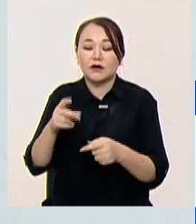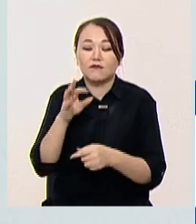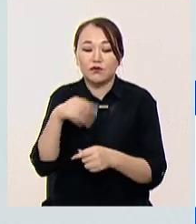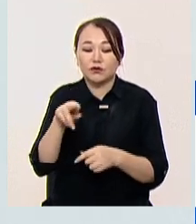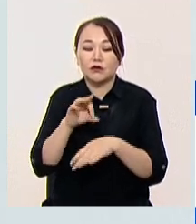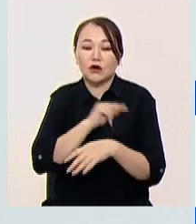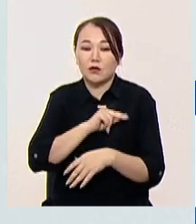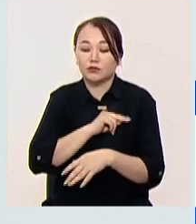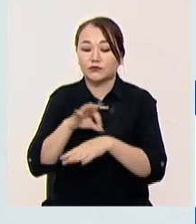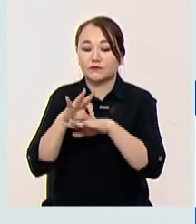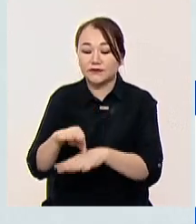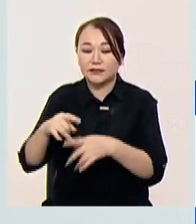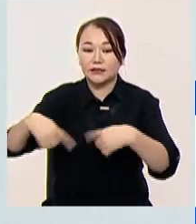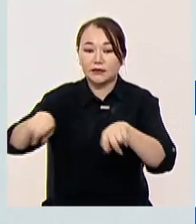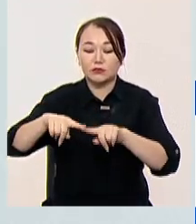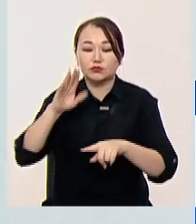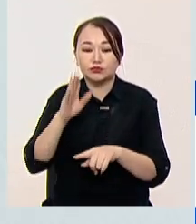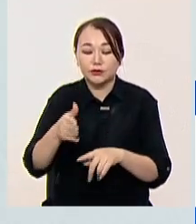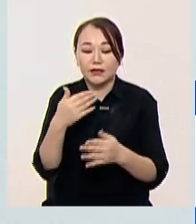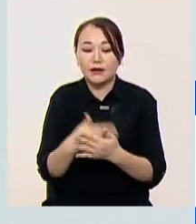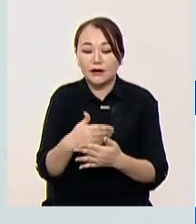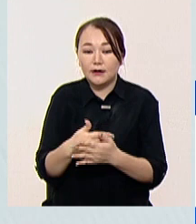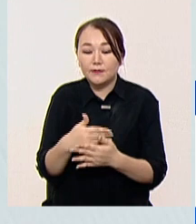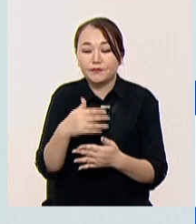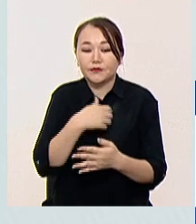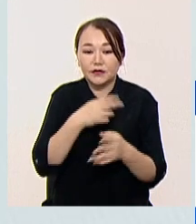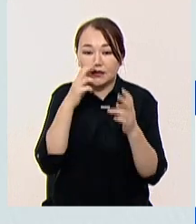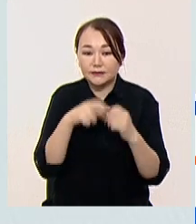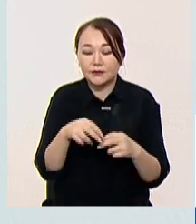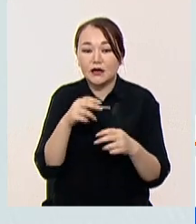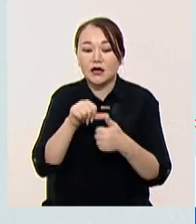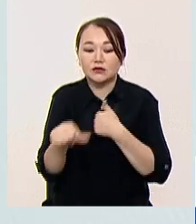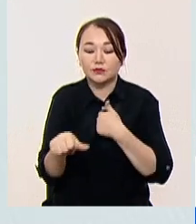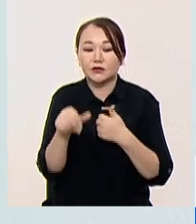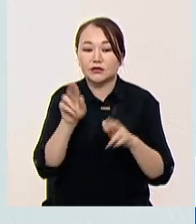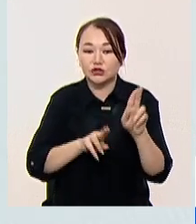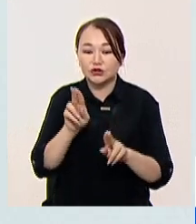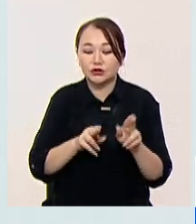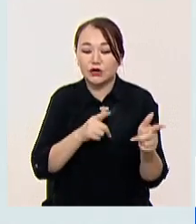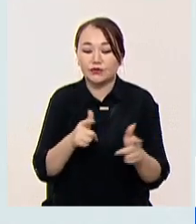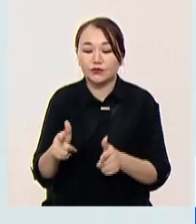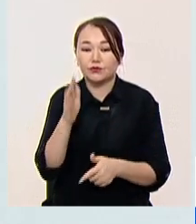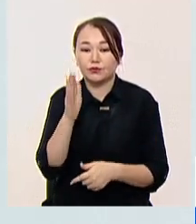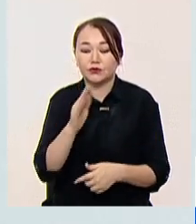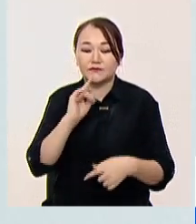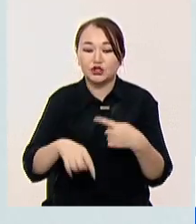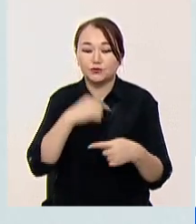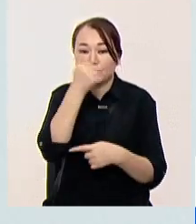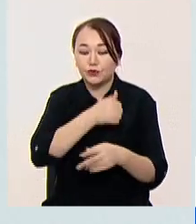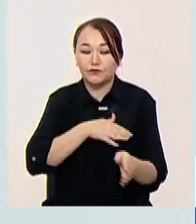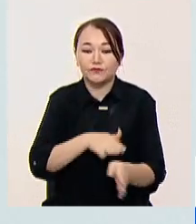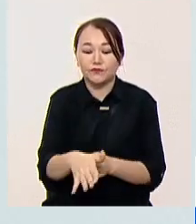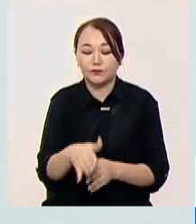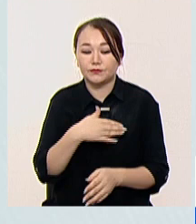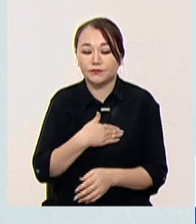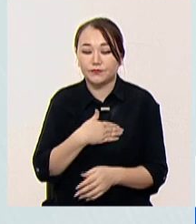жұмыс жүргізіледі. Бұл жұмыс, мысалы, біз қазір қарап отырмыз, қазір оның ережелері дайындалып жатыр. Келесі жылдан бастап іске асырамыз деп